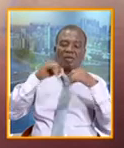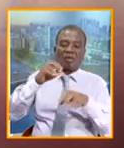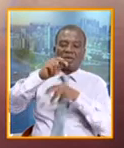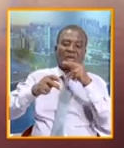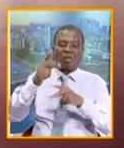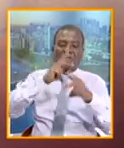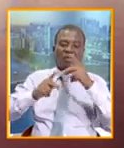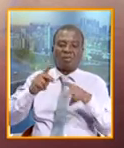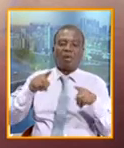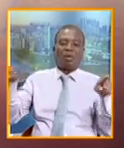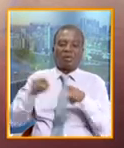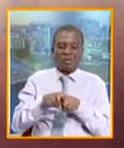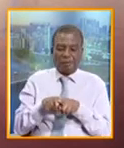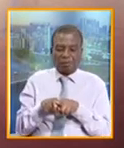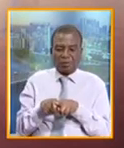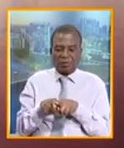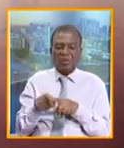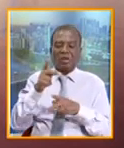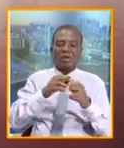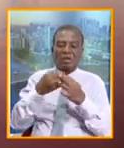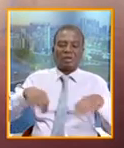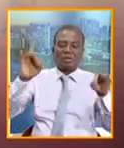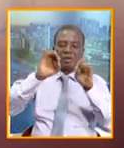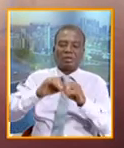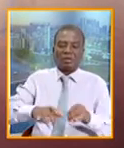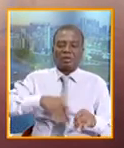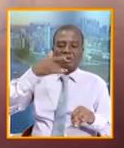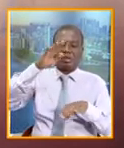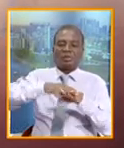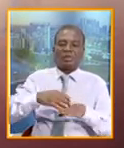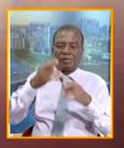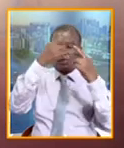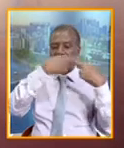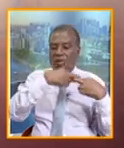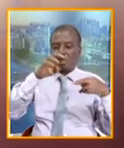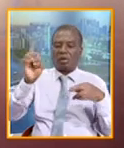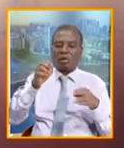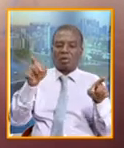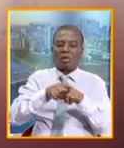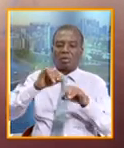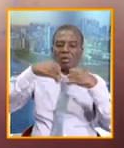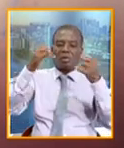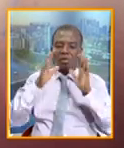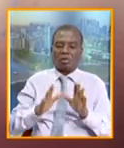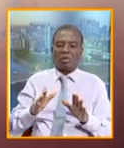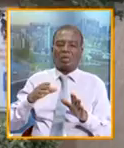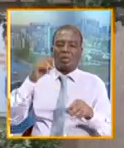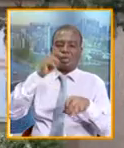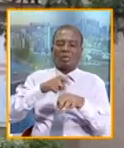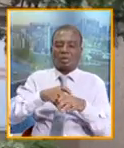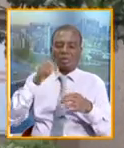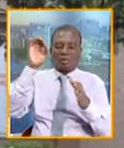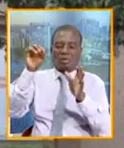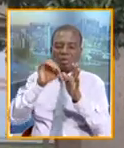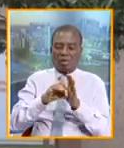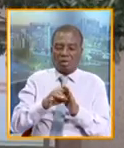population. Par la suite, il est important de les sensibiliser sur leurs responsabilités en tant que journalistes en période électorale.